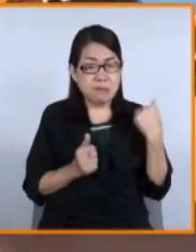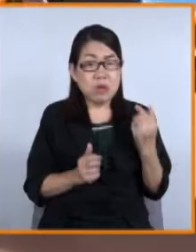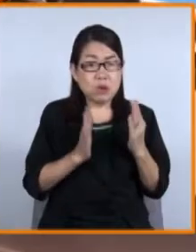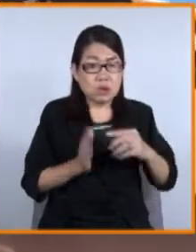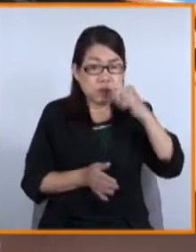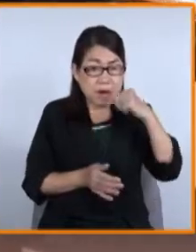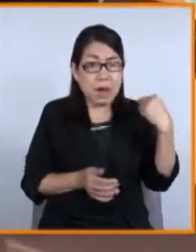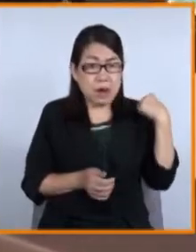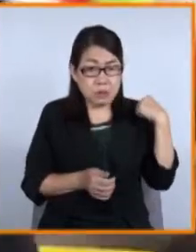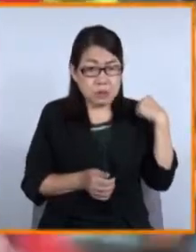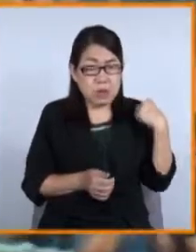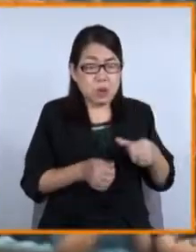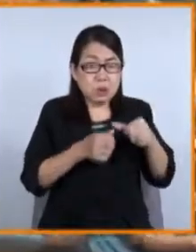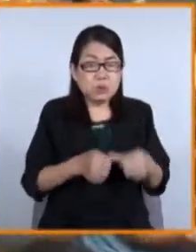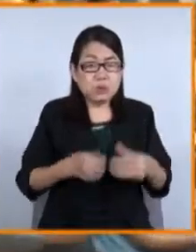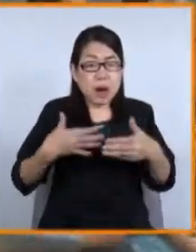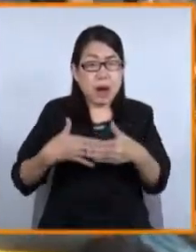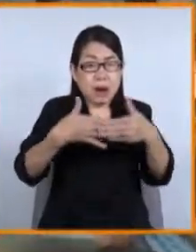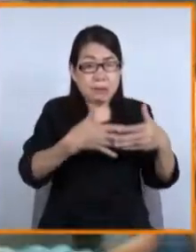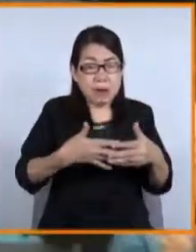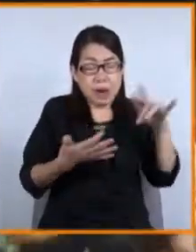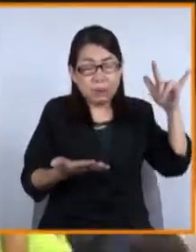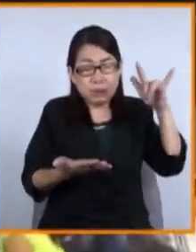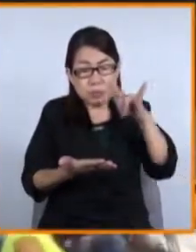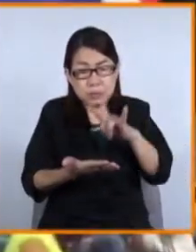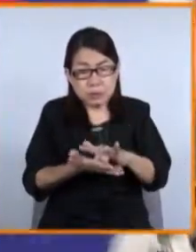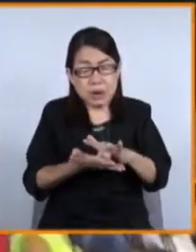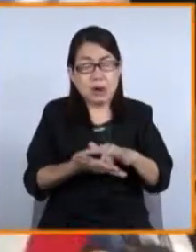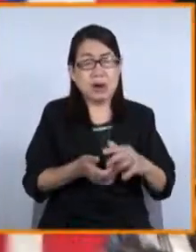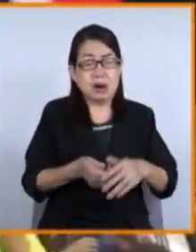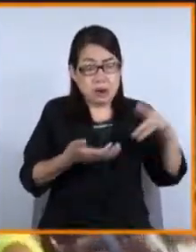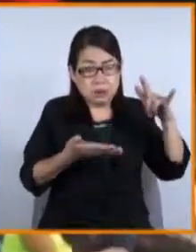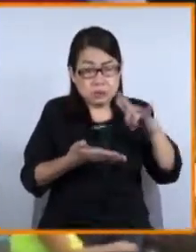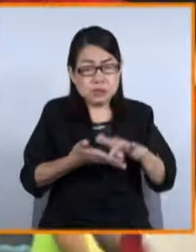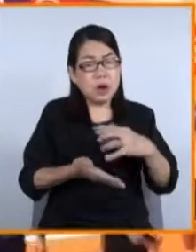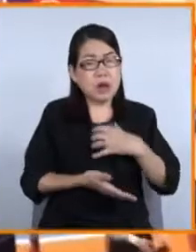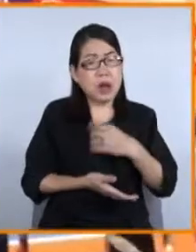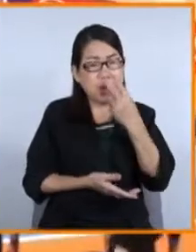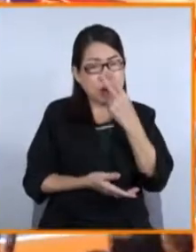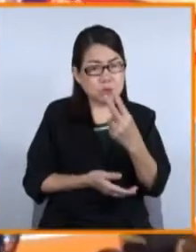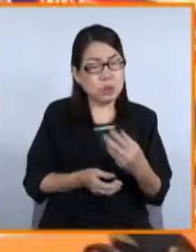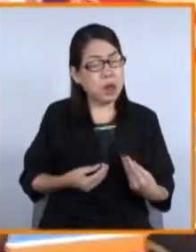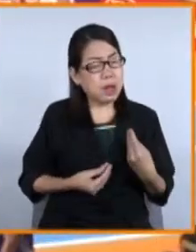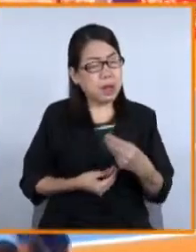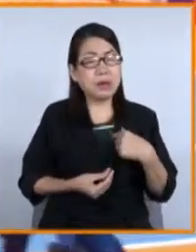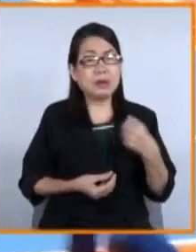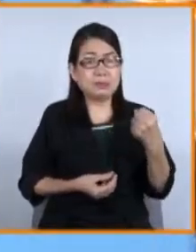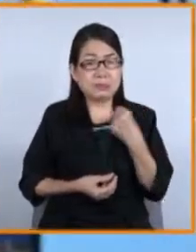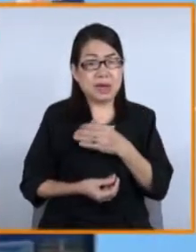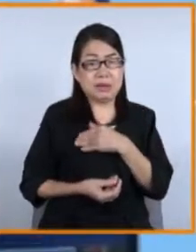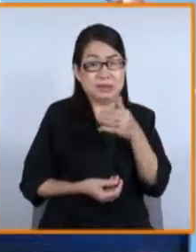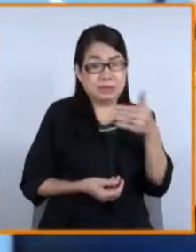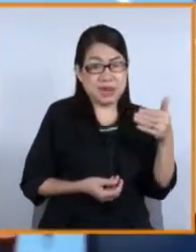ที่มาไกลจากเมืองนิวยอร์กประเทศสหรัฐอเมริกาตรงมาที่เมดายินเพื่อเชียร์ทีมชาติไทยโดยเฉพาะทั้งเดวิดแบงค์และ